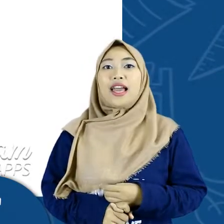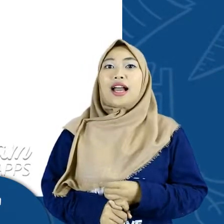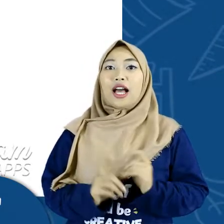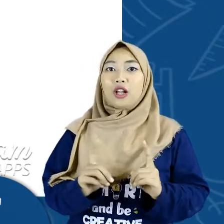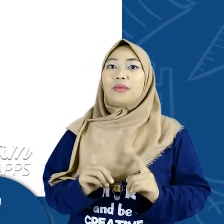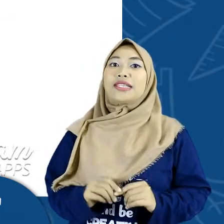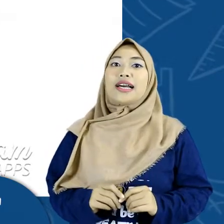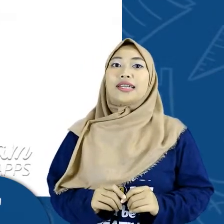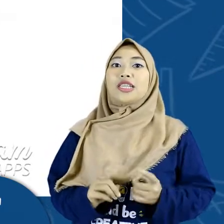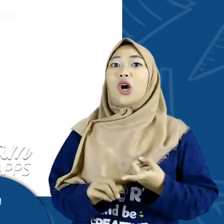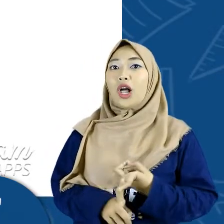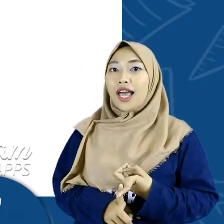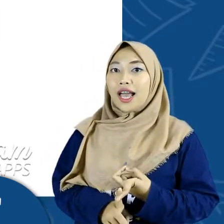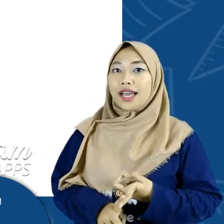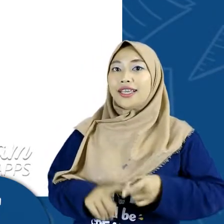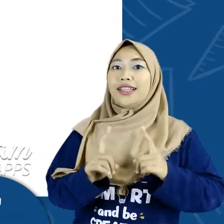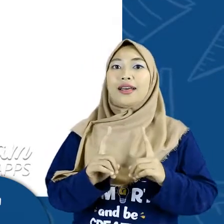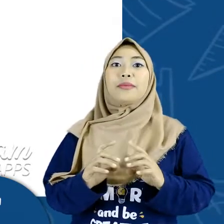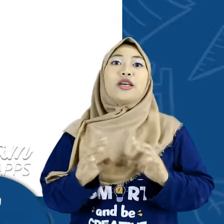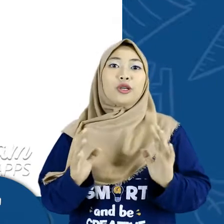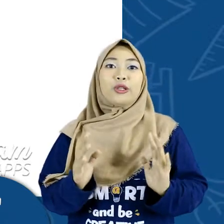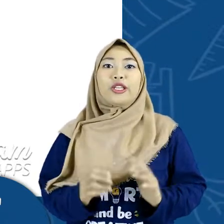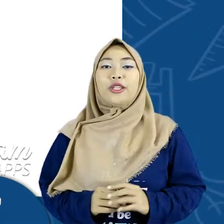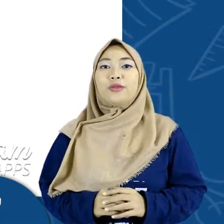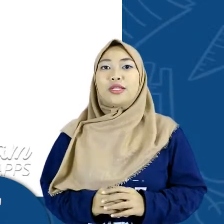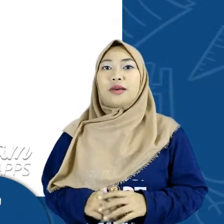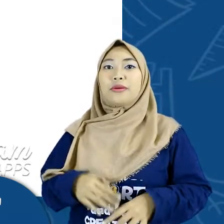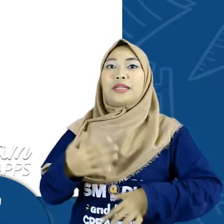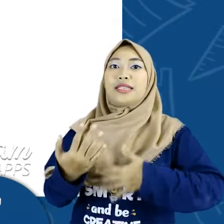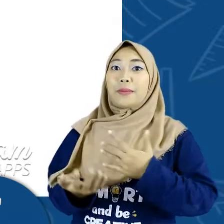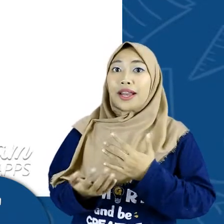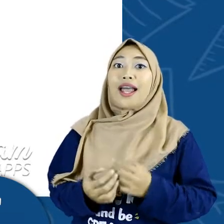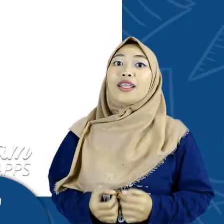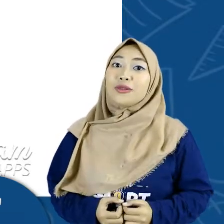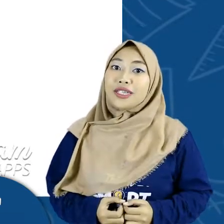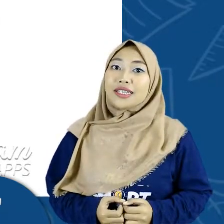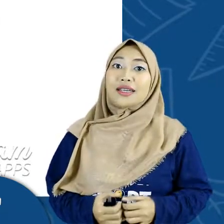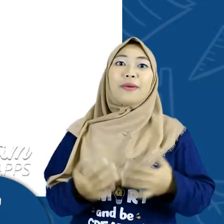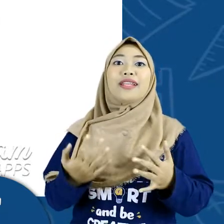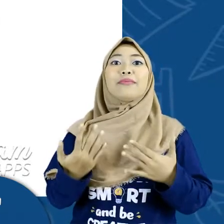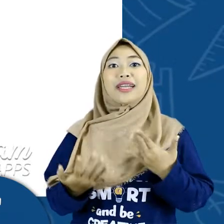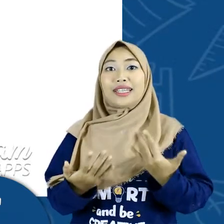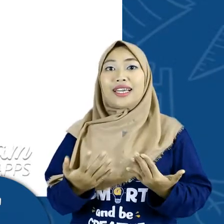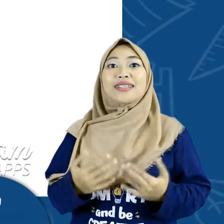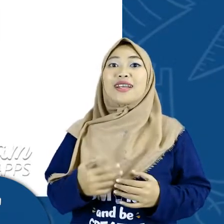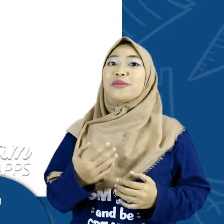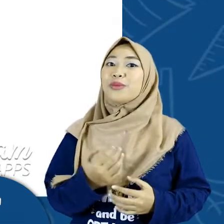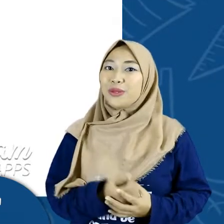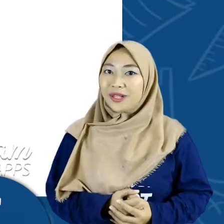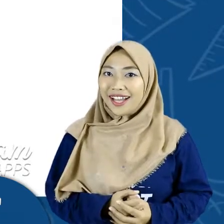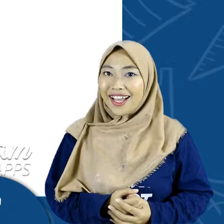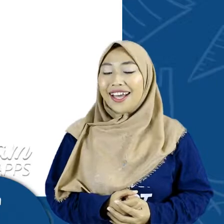bermain. Kalau misalkan di sekolah, kita contohnya itu bisa meminjamkan alat tulis kepada teman kita yang